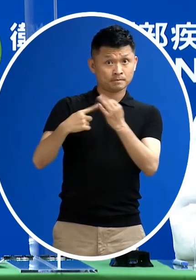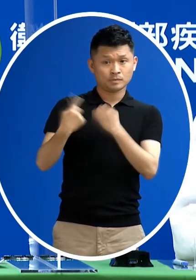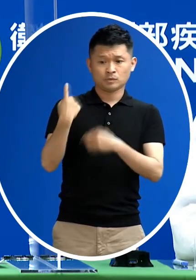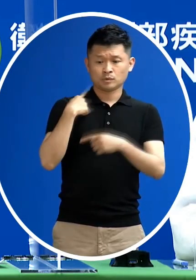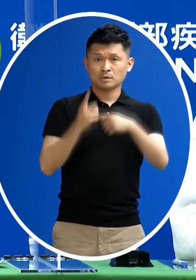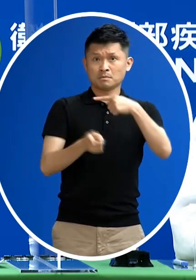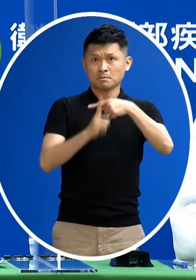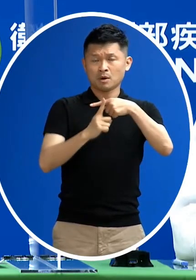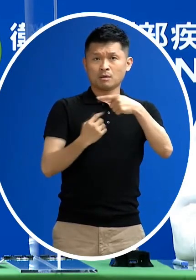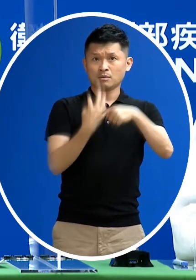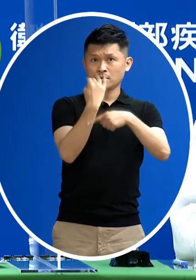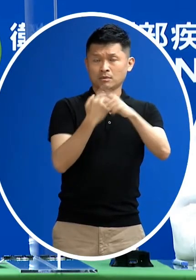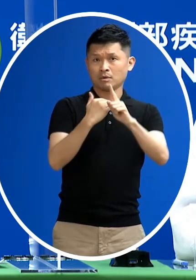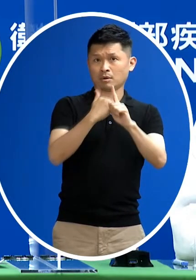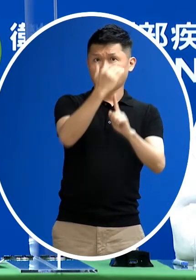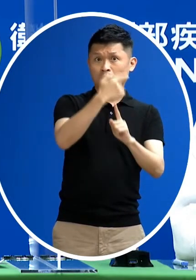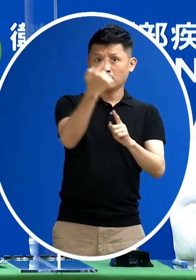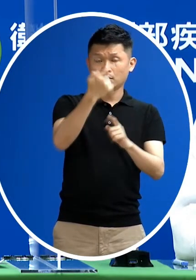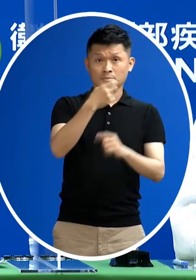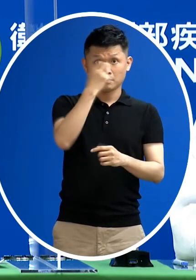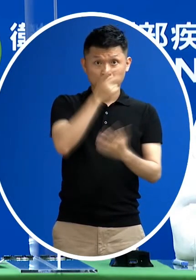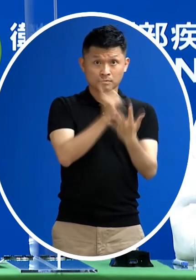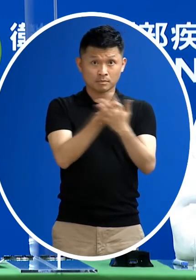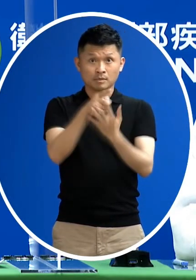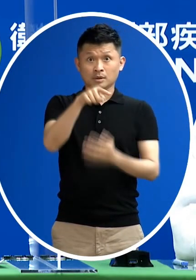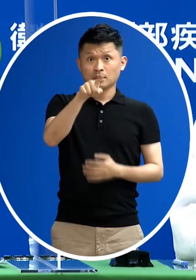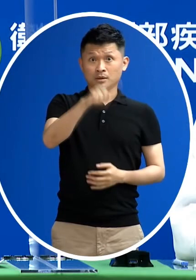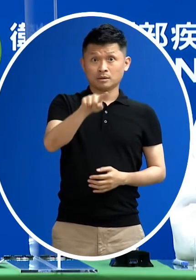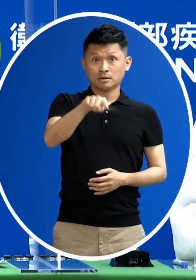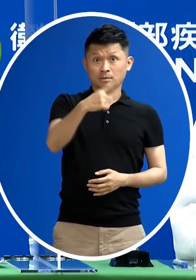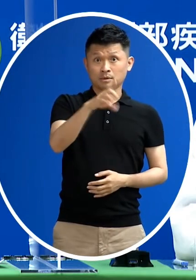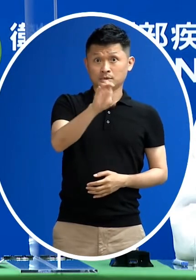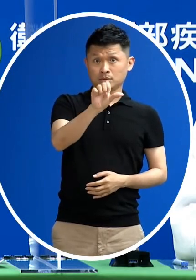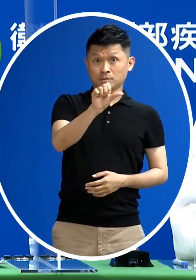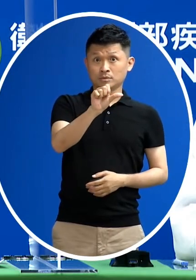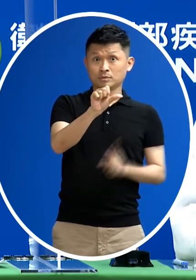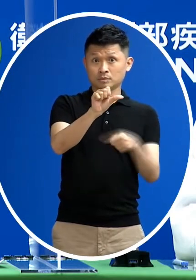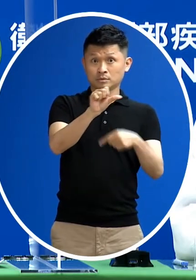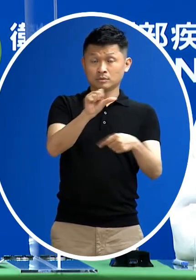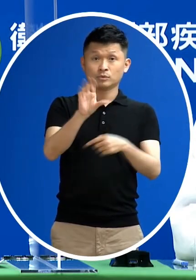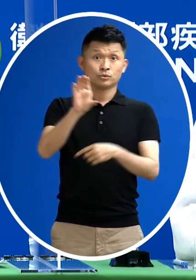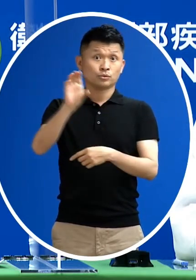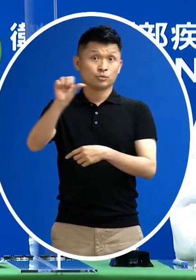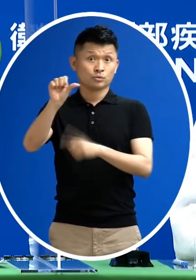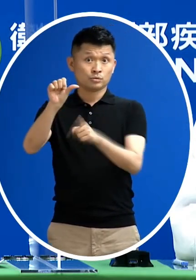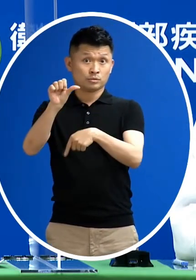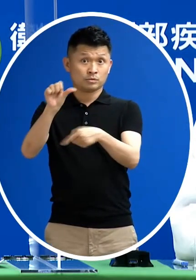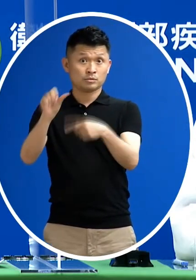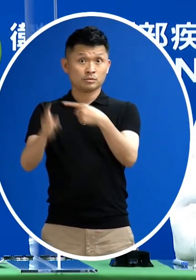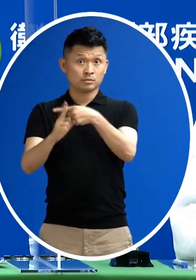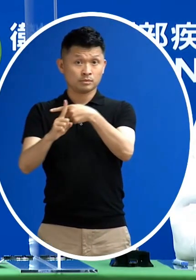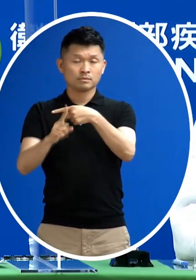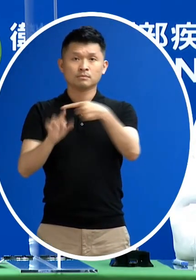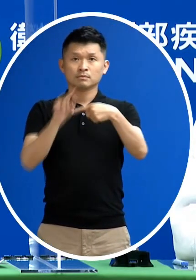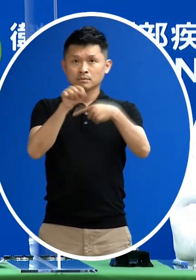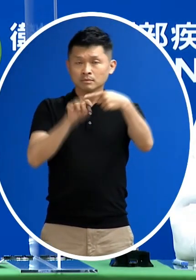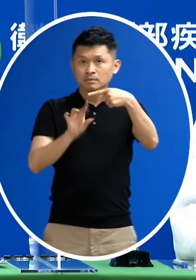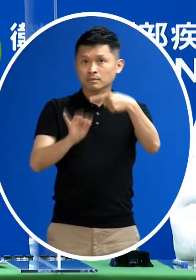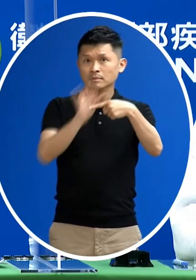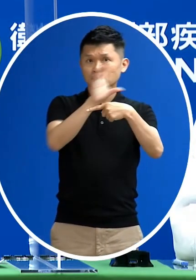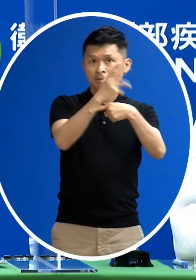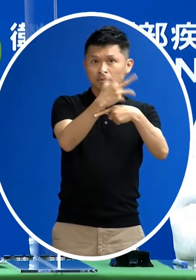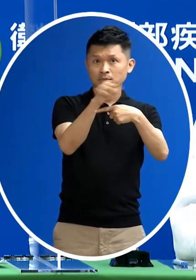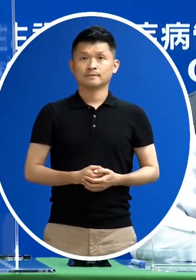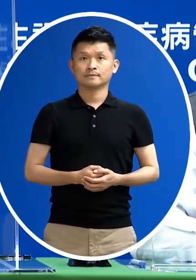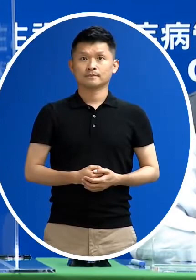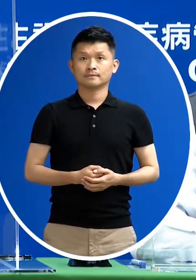率也特别高哈，那总共检验了1175人，那95个阳性，那阳性率是